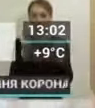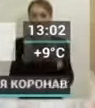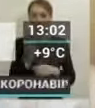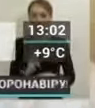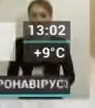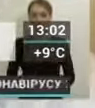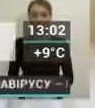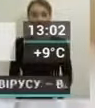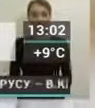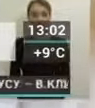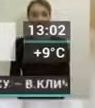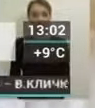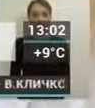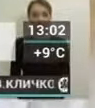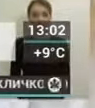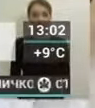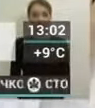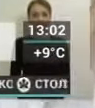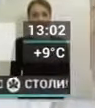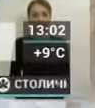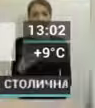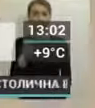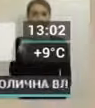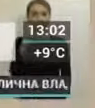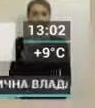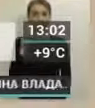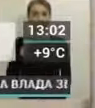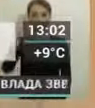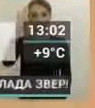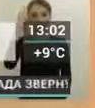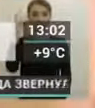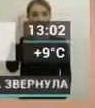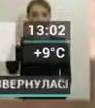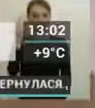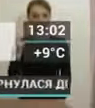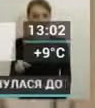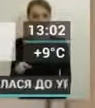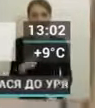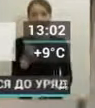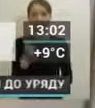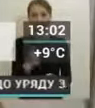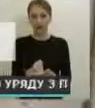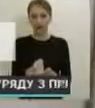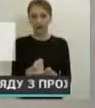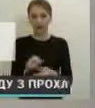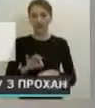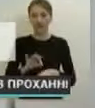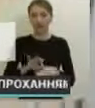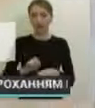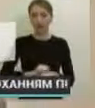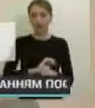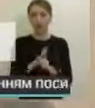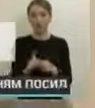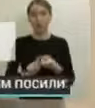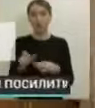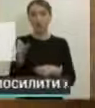інших високопосадовців, з якими завжди має бути державна охорона. Водночас мер звернувся до Володимира Зеленського, аби той